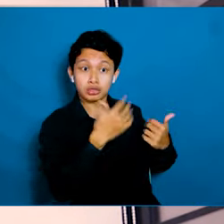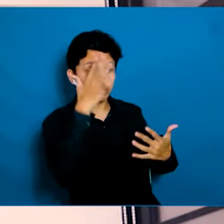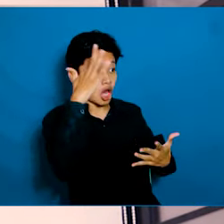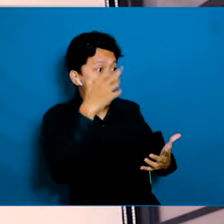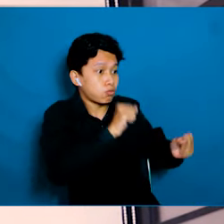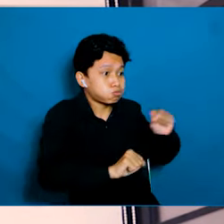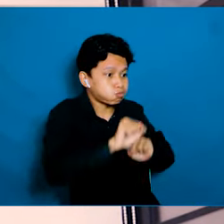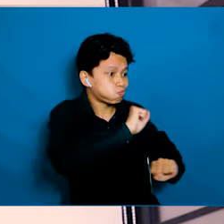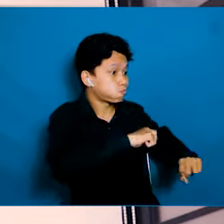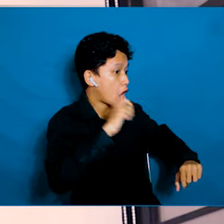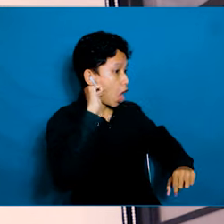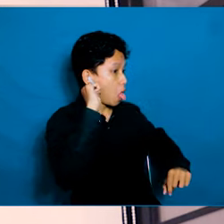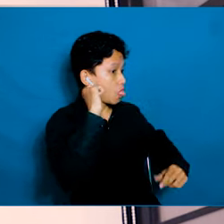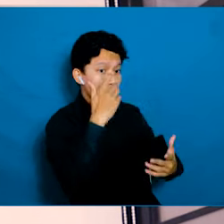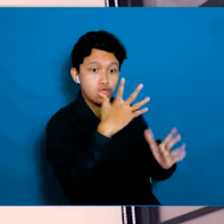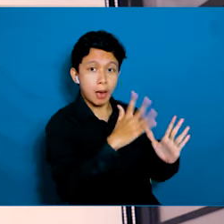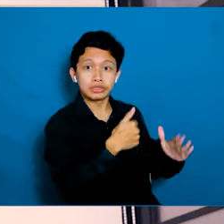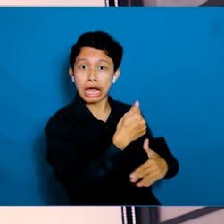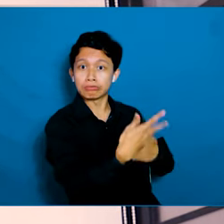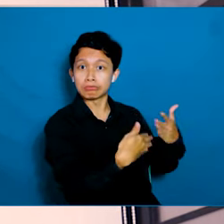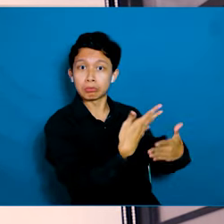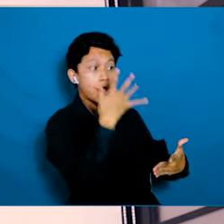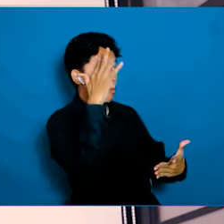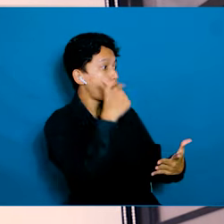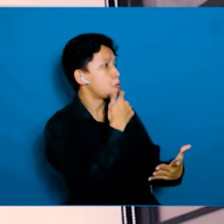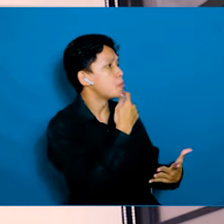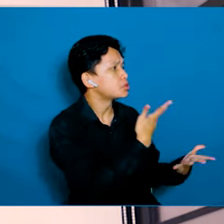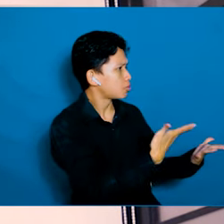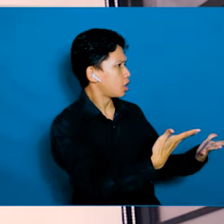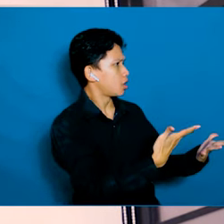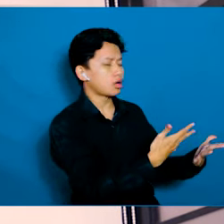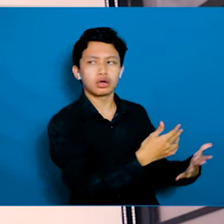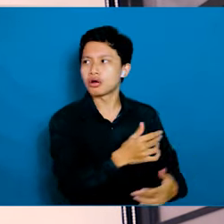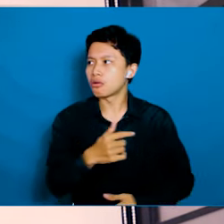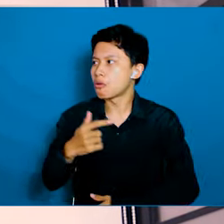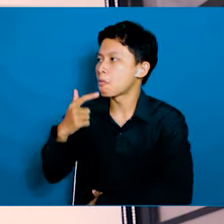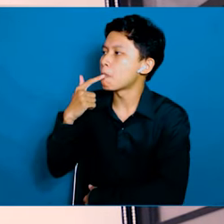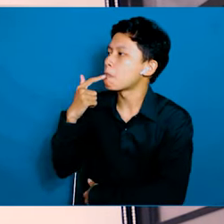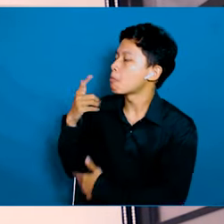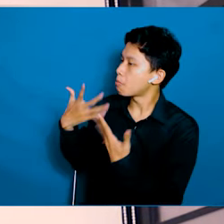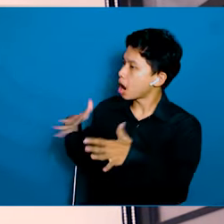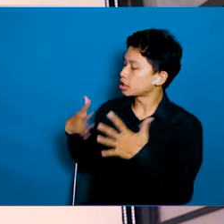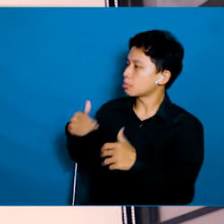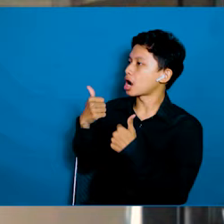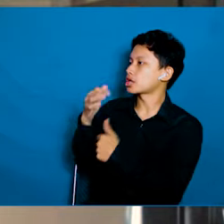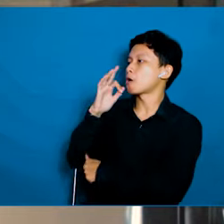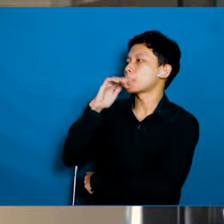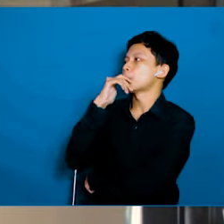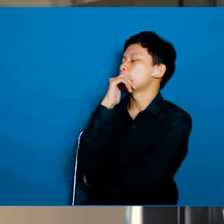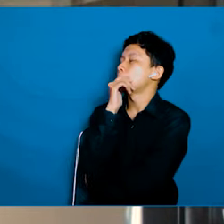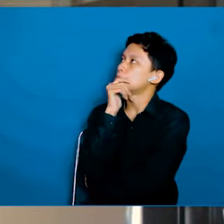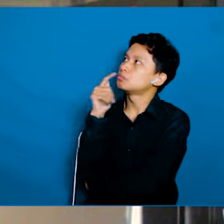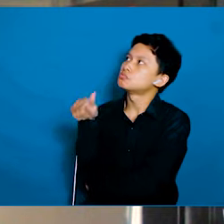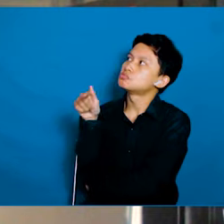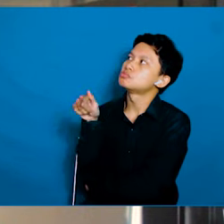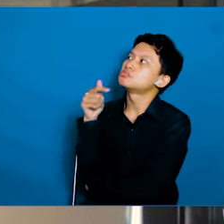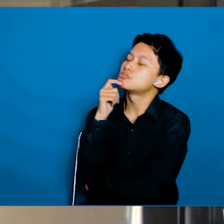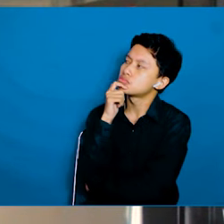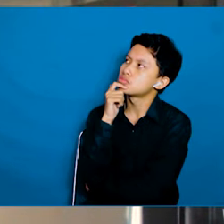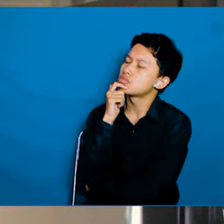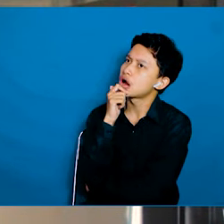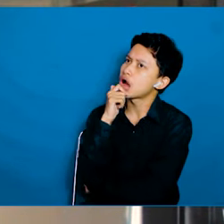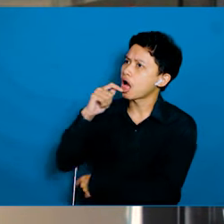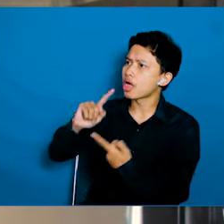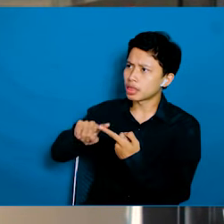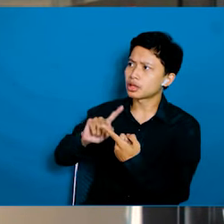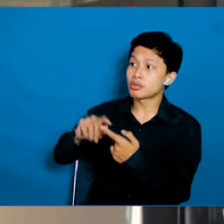dari gerakan perempuan selama ini yang sudah bisa diambil apa tuh Mbak? Praktik baiknya. Praktik baiknya